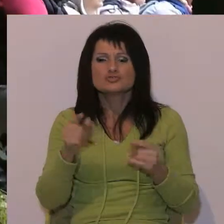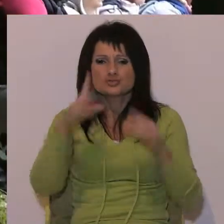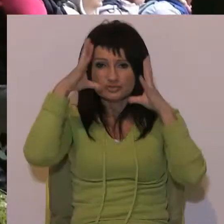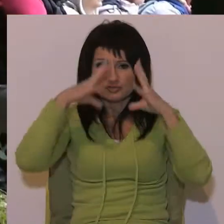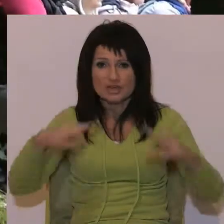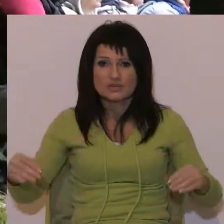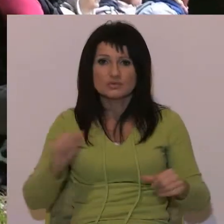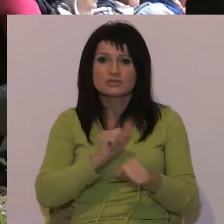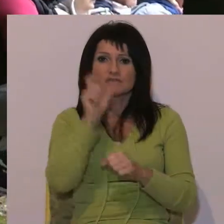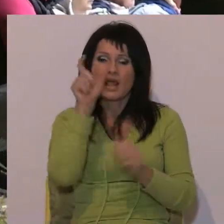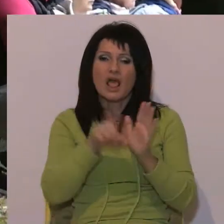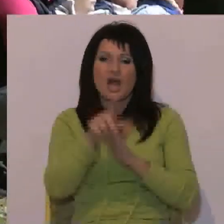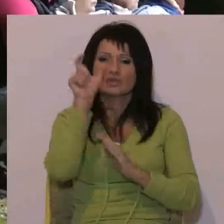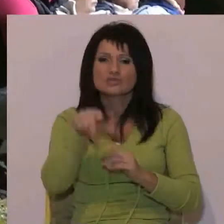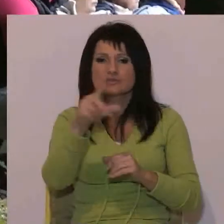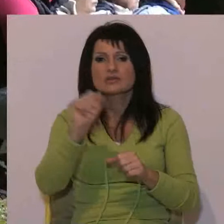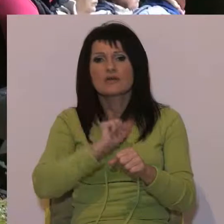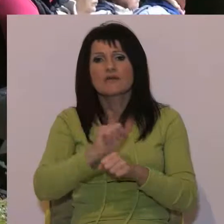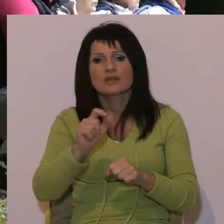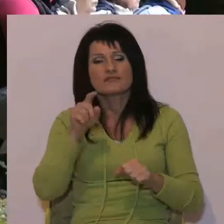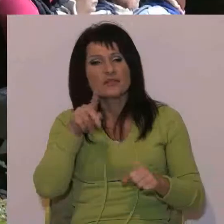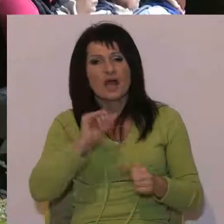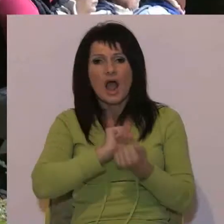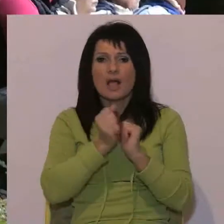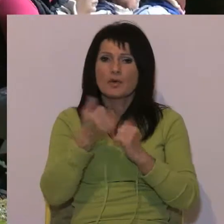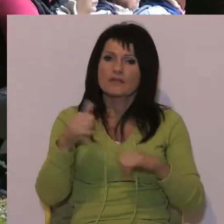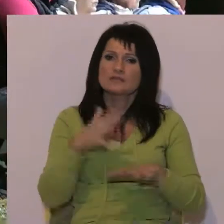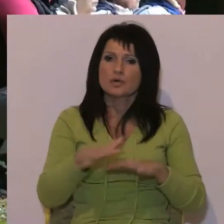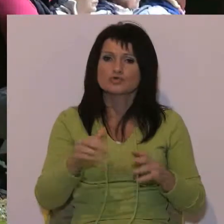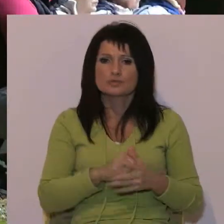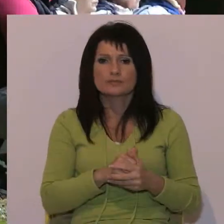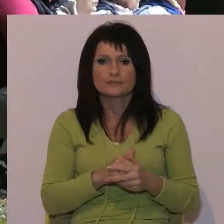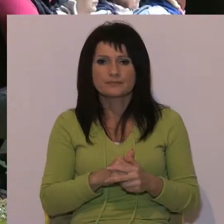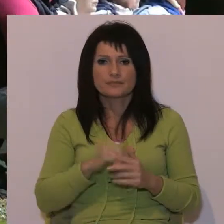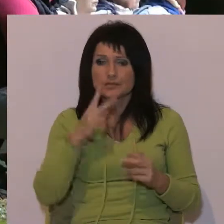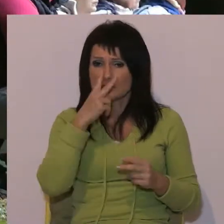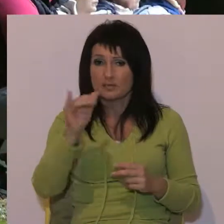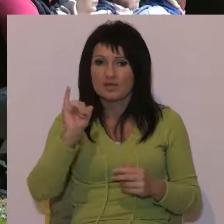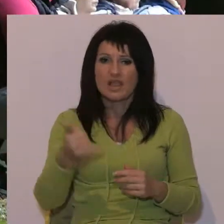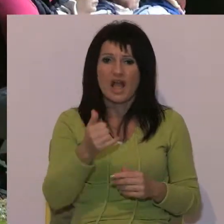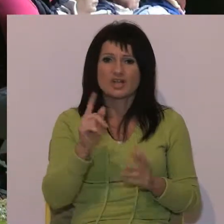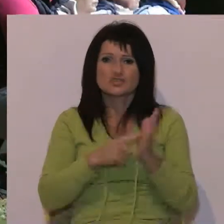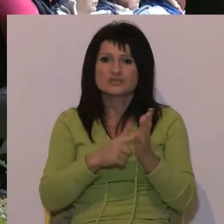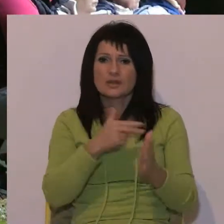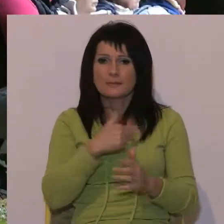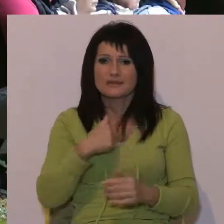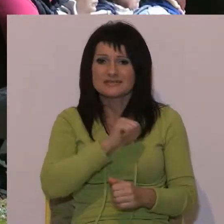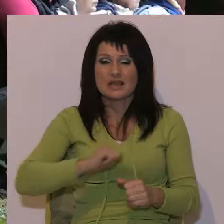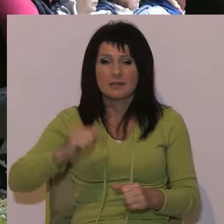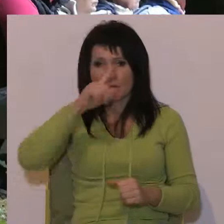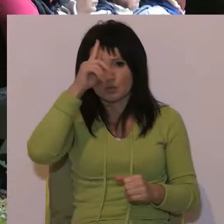krzyża wyraża się w taki albo inny sposób. Zobaczmy, jak często i my sami, ludzie